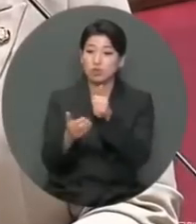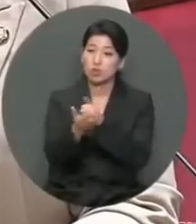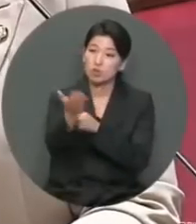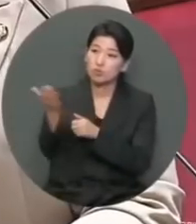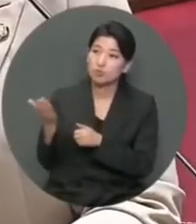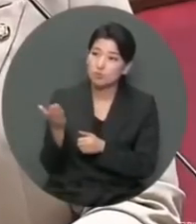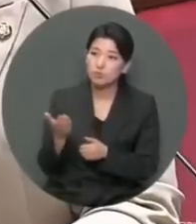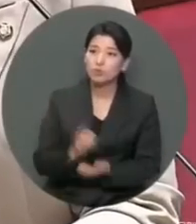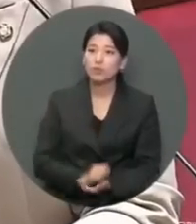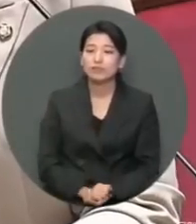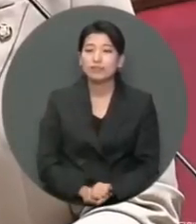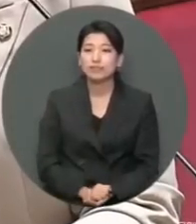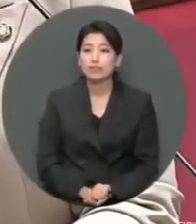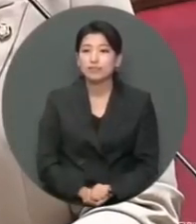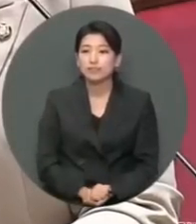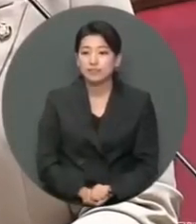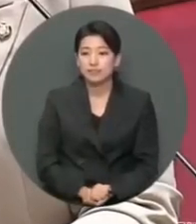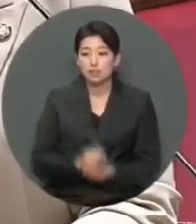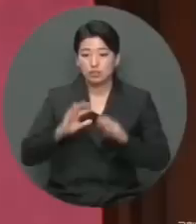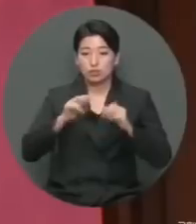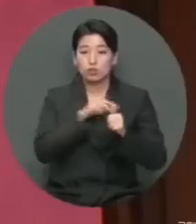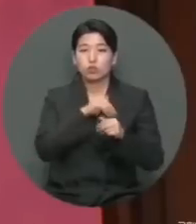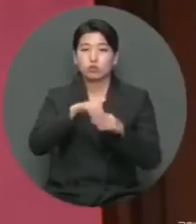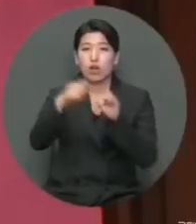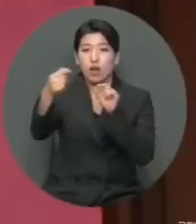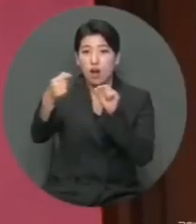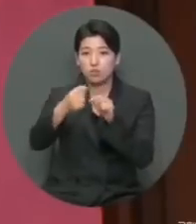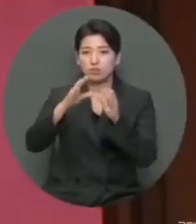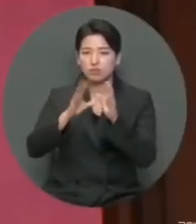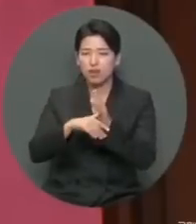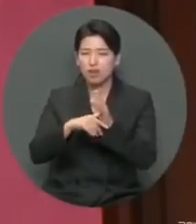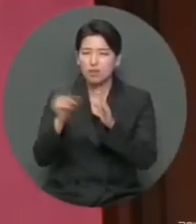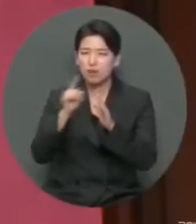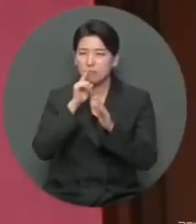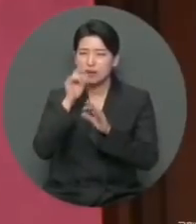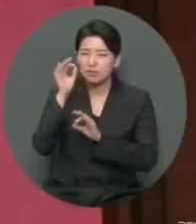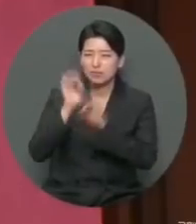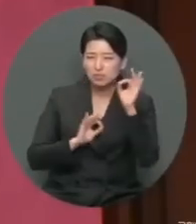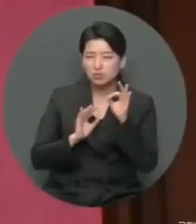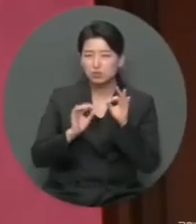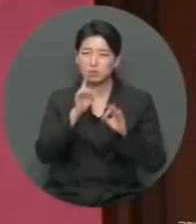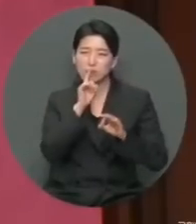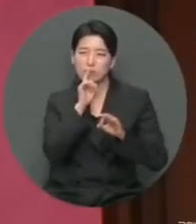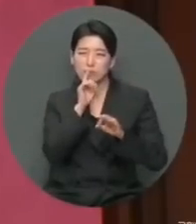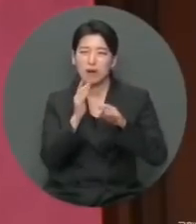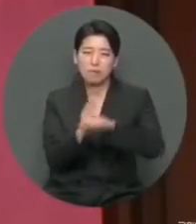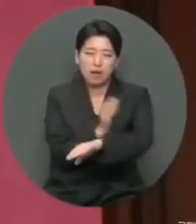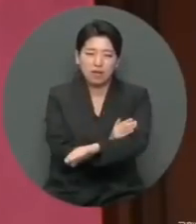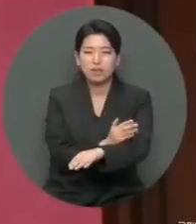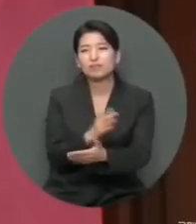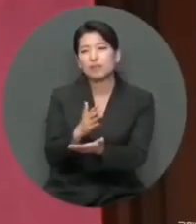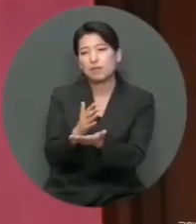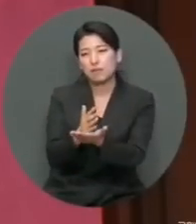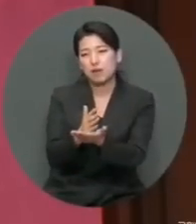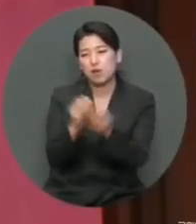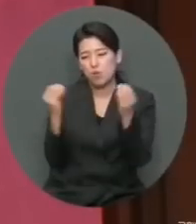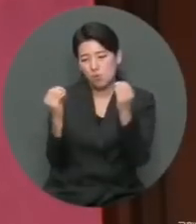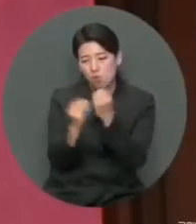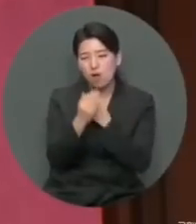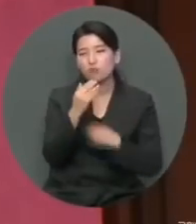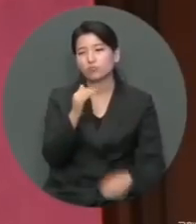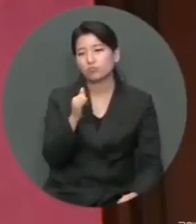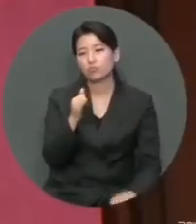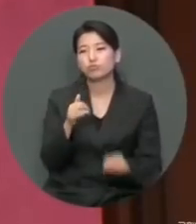여러분들께도 선거를 앞두고 오해나 논란을 사는 일이 없도록 정말로 각별히 유의해 주실 것을